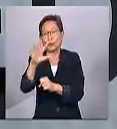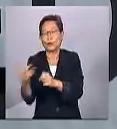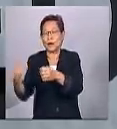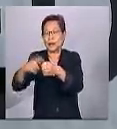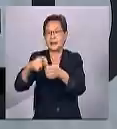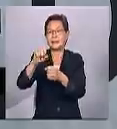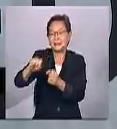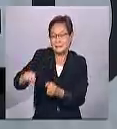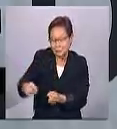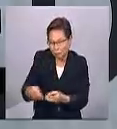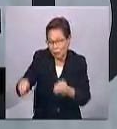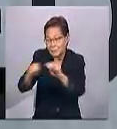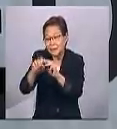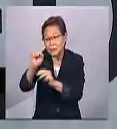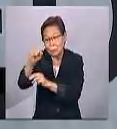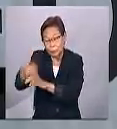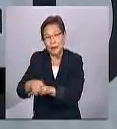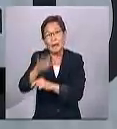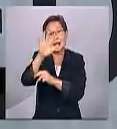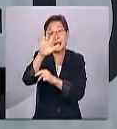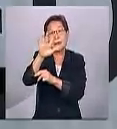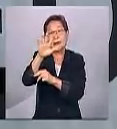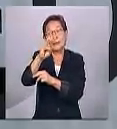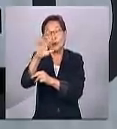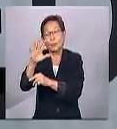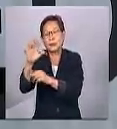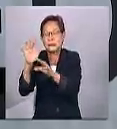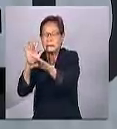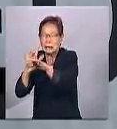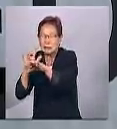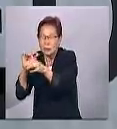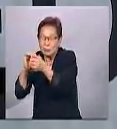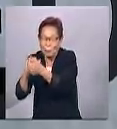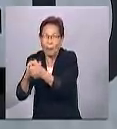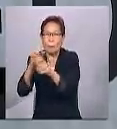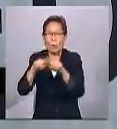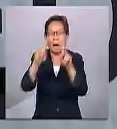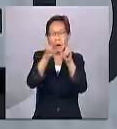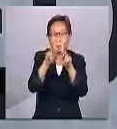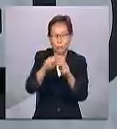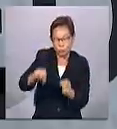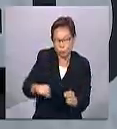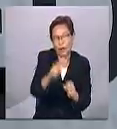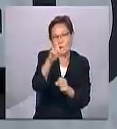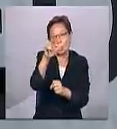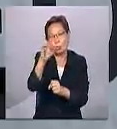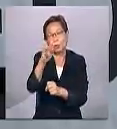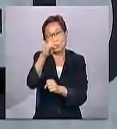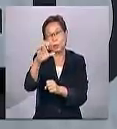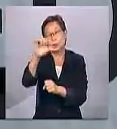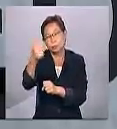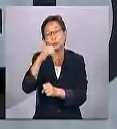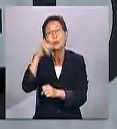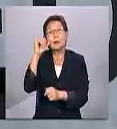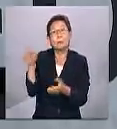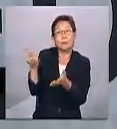Taling dan 65 kes kontak rapat. Dan bukan Kampung Sungai Luis ada 210 kes. Semalam kita